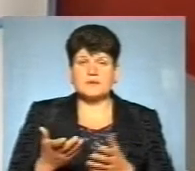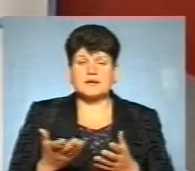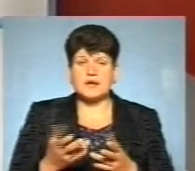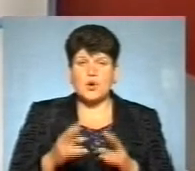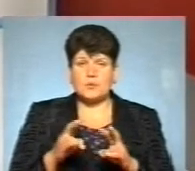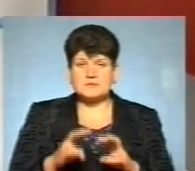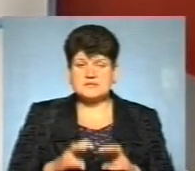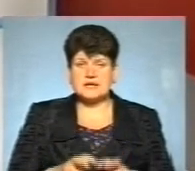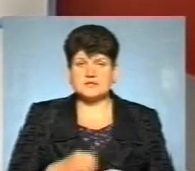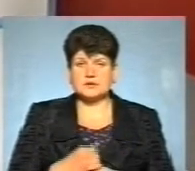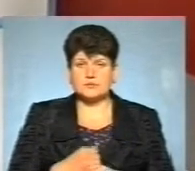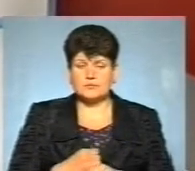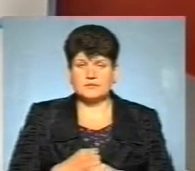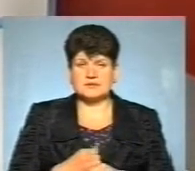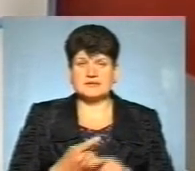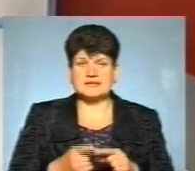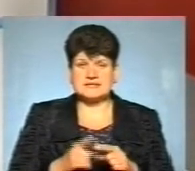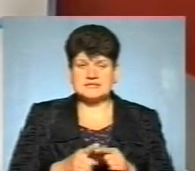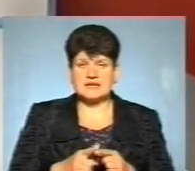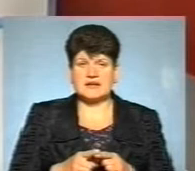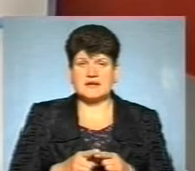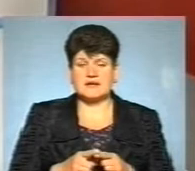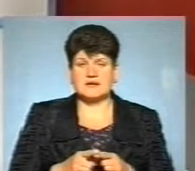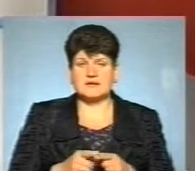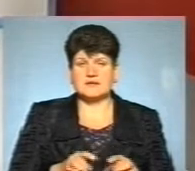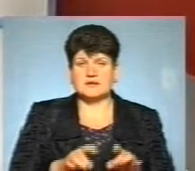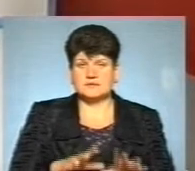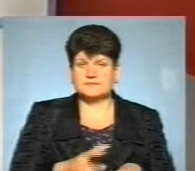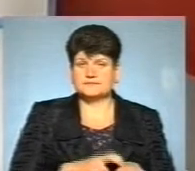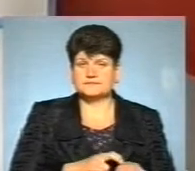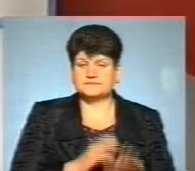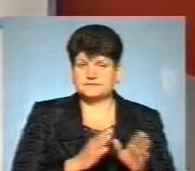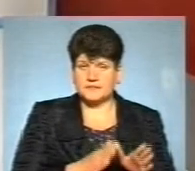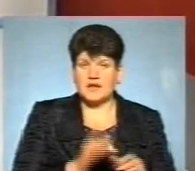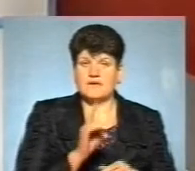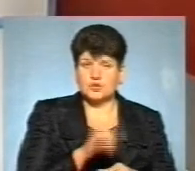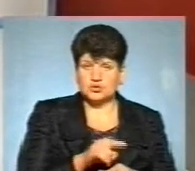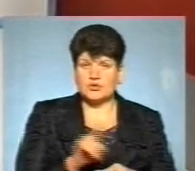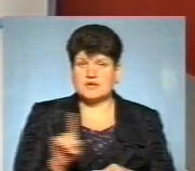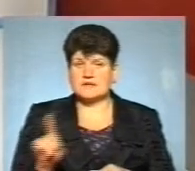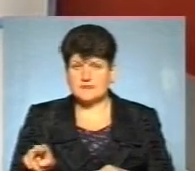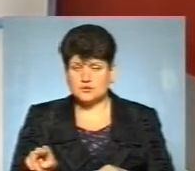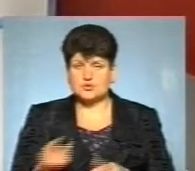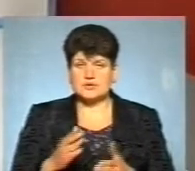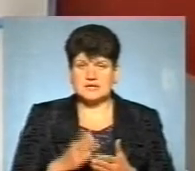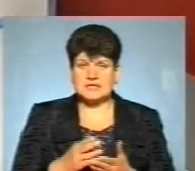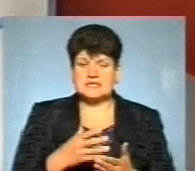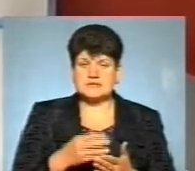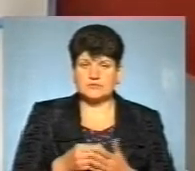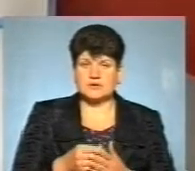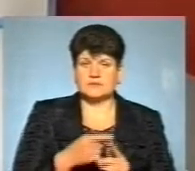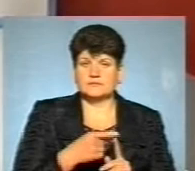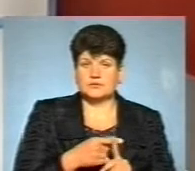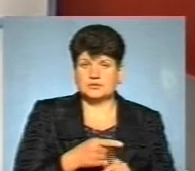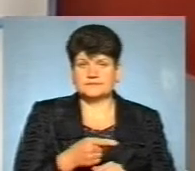обстеження вчиняти, звичайно, визначає клініцист, але і одного, і іншого методу є свої переваги